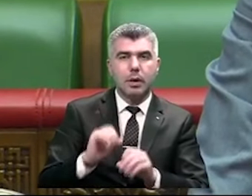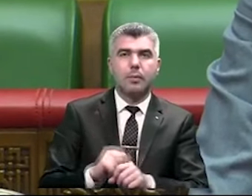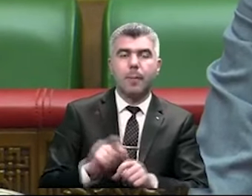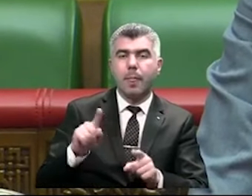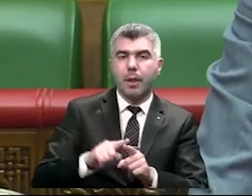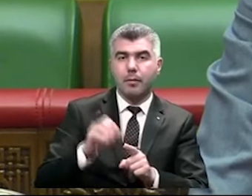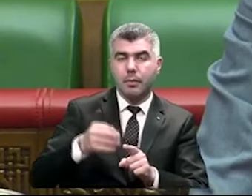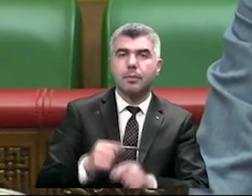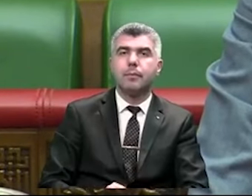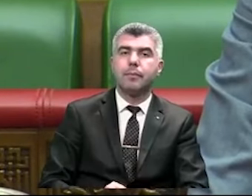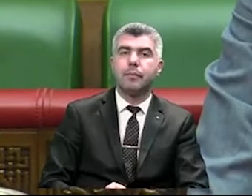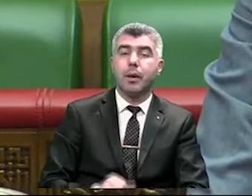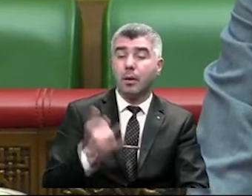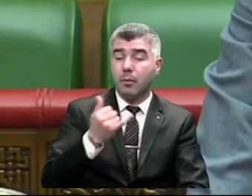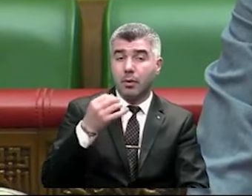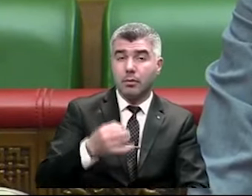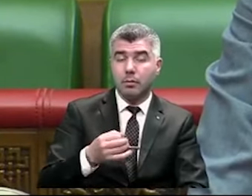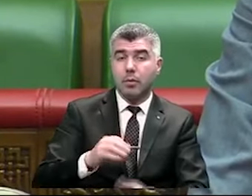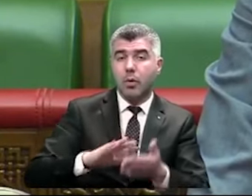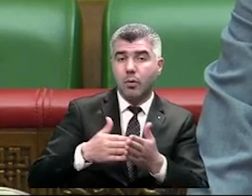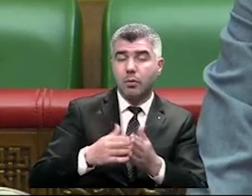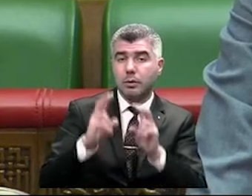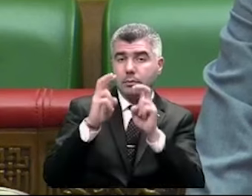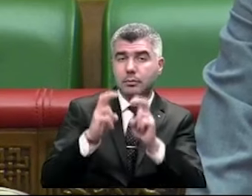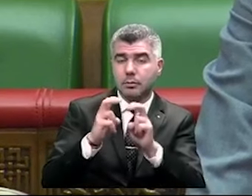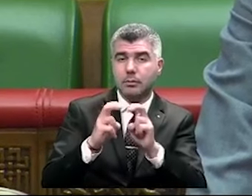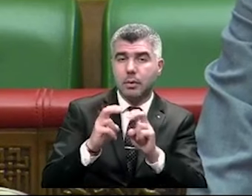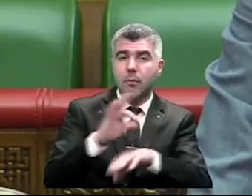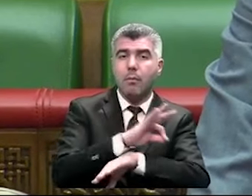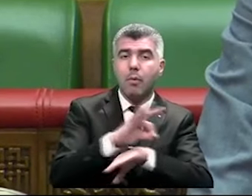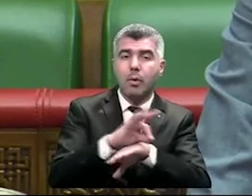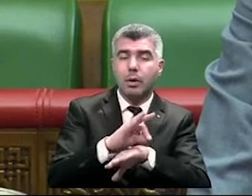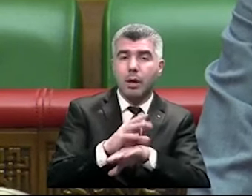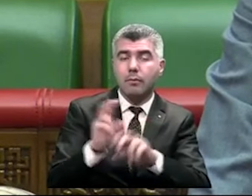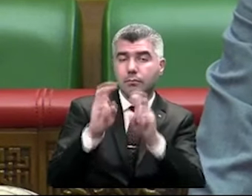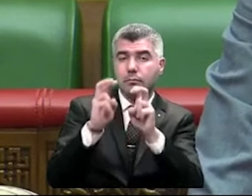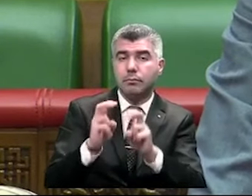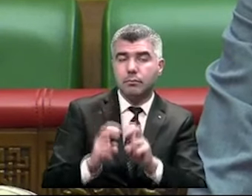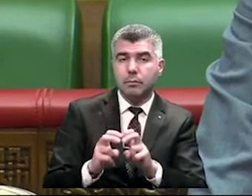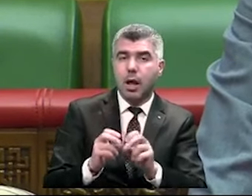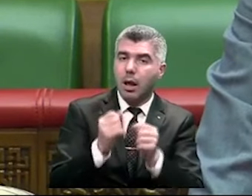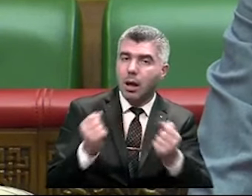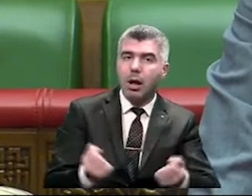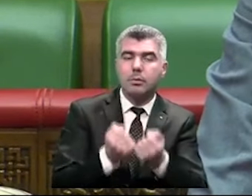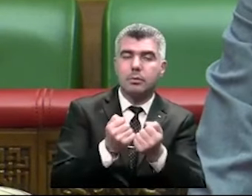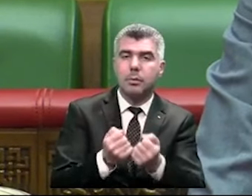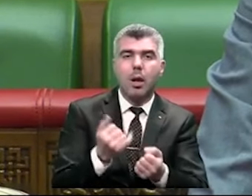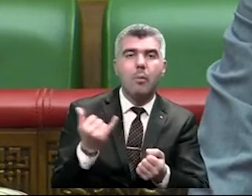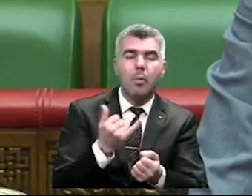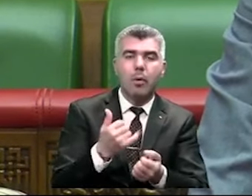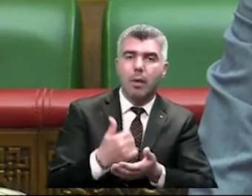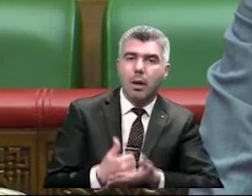المرفق الحو الذي اصبح يعاني من خصاص في اليد العامله وهو ما يتطلب النهوض بوضعيته